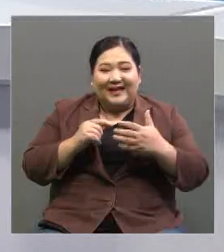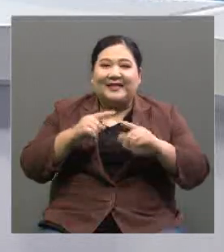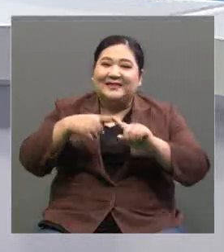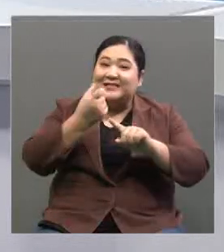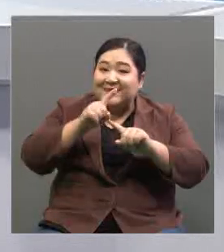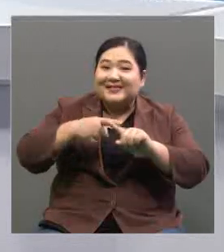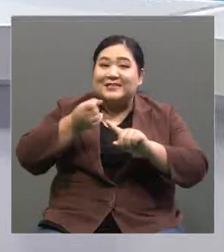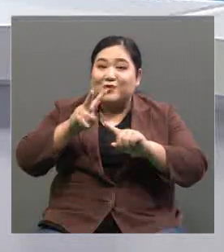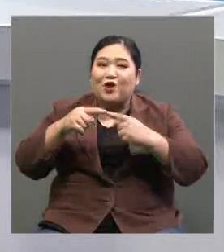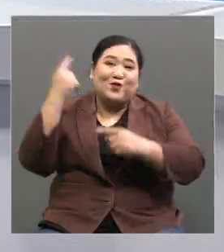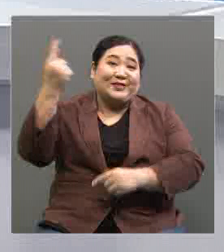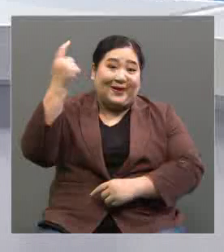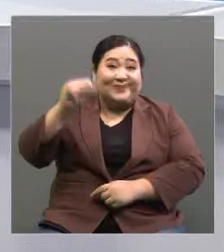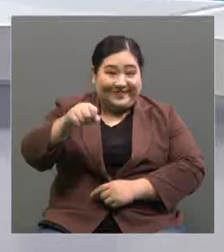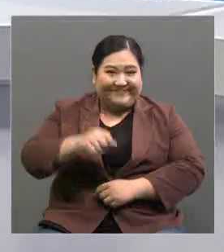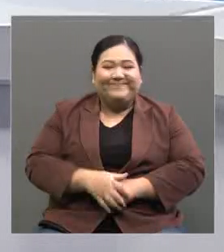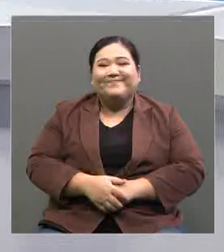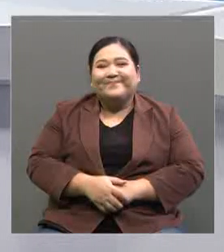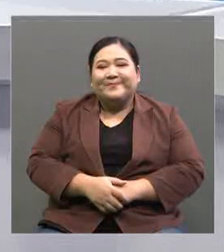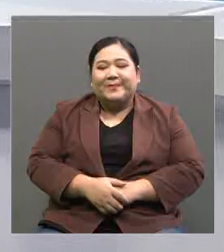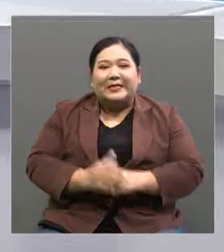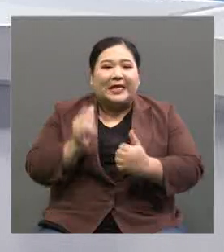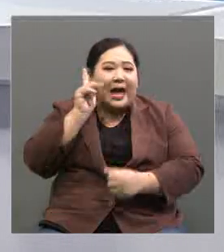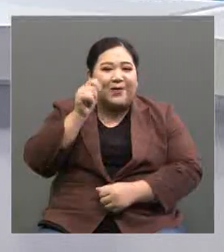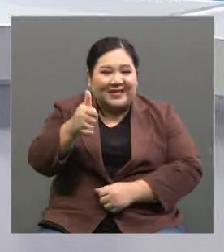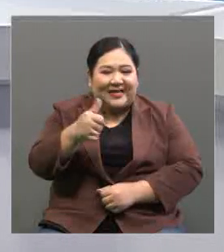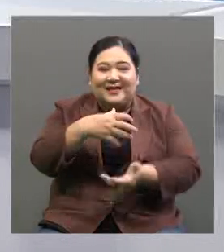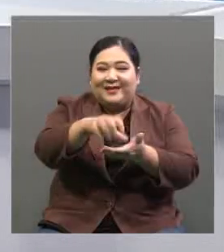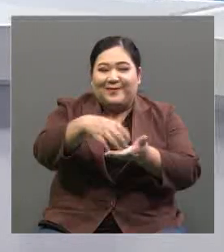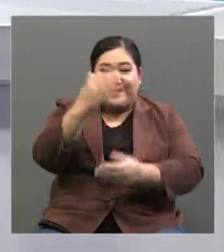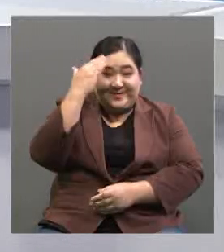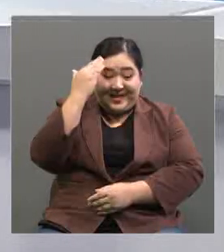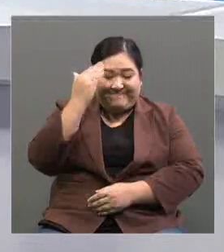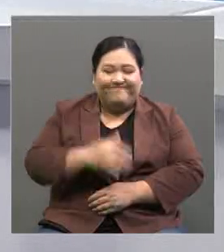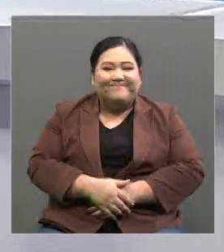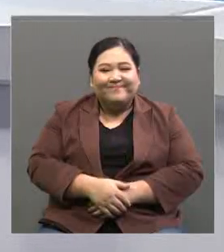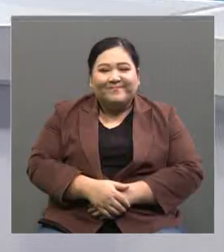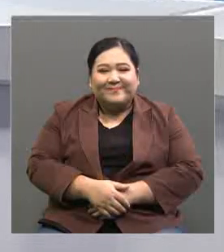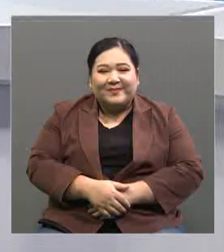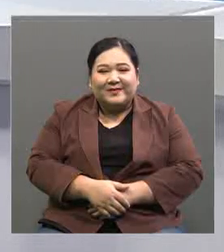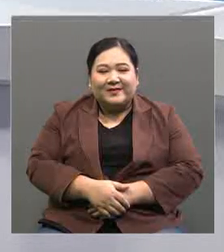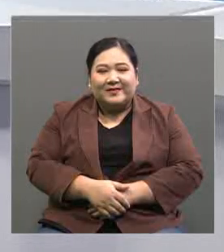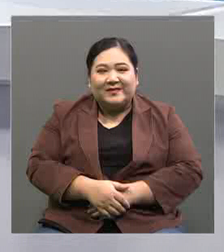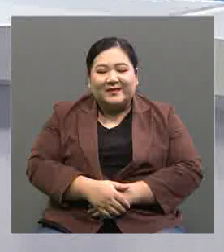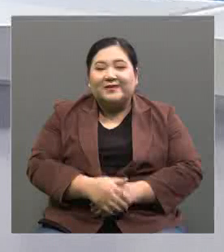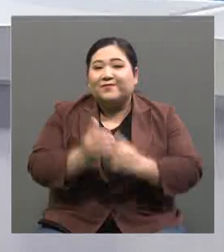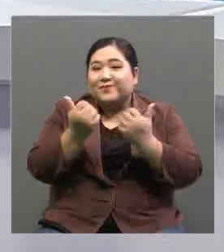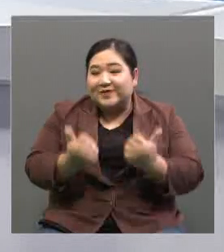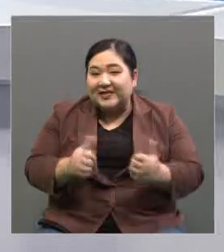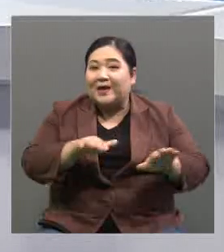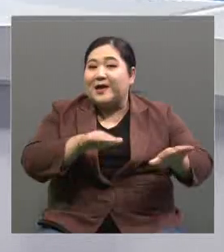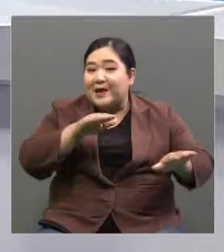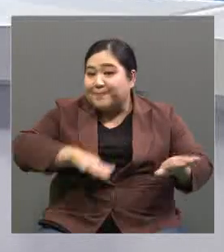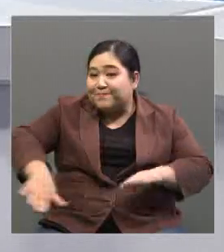ของฤดูกาลท่องเที่ยวนะครับก็มีข่าวดีมาสำทับอีกนะว่าเออเนี่ยเราแหละคือตอนนี้พร้อม